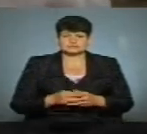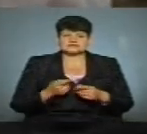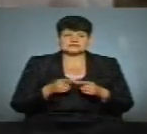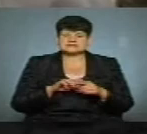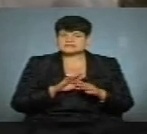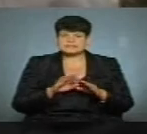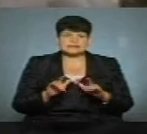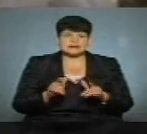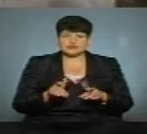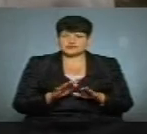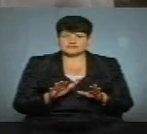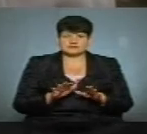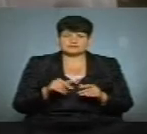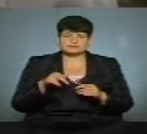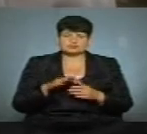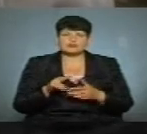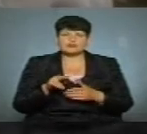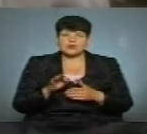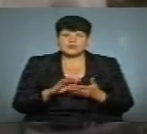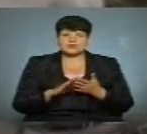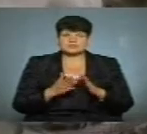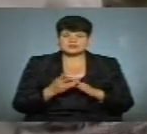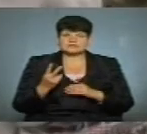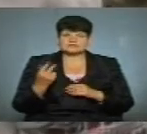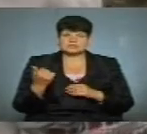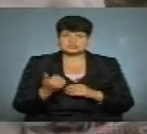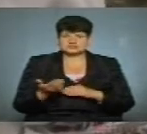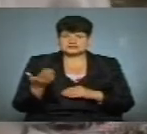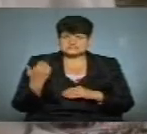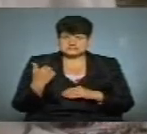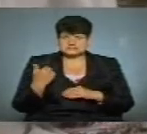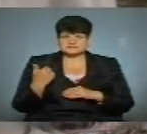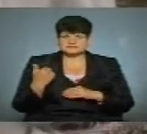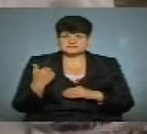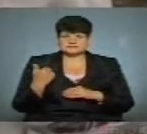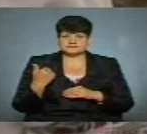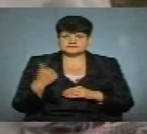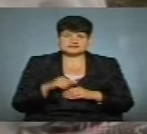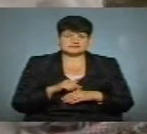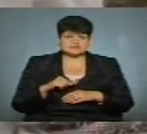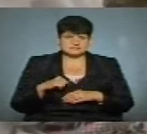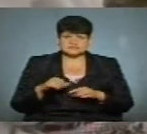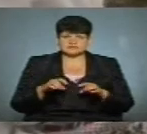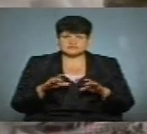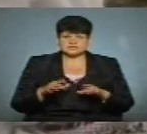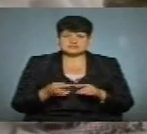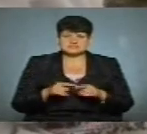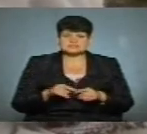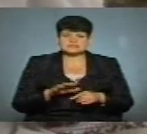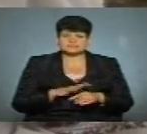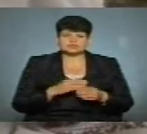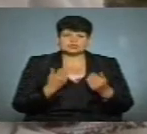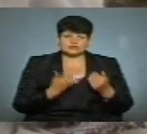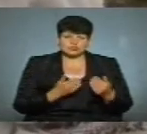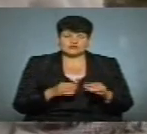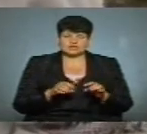повістка, він пішов по контракту, це буквально 2 тижні тому він сам вирішив, це було його рішення і